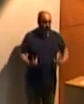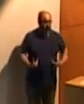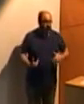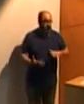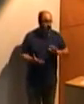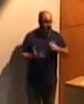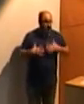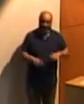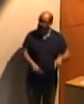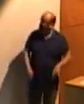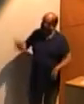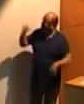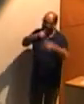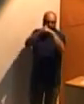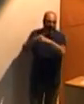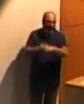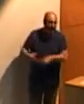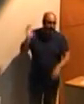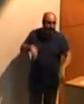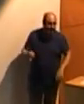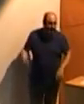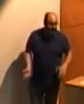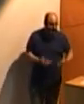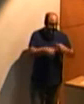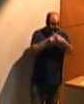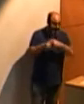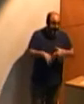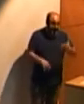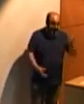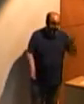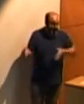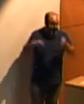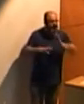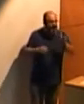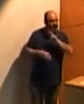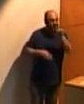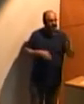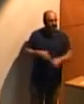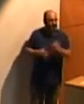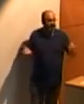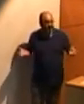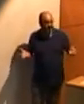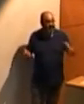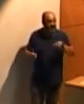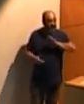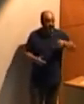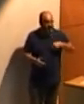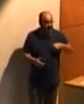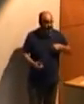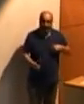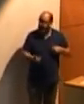alors je vous ai mis des équations complètement on va dire c'est fantaisiste sa main pour dire finalement si j'accepte que demain